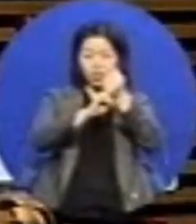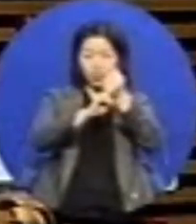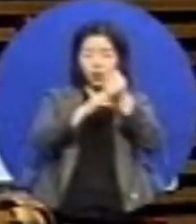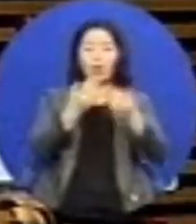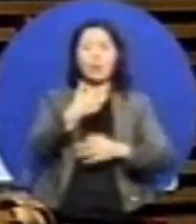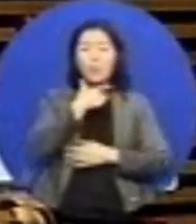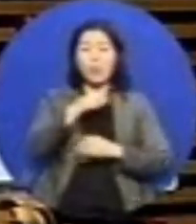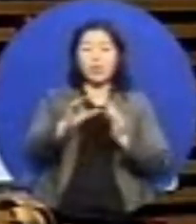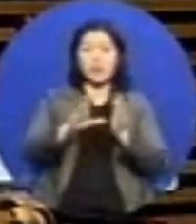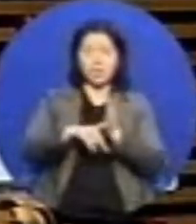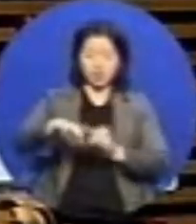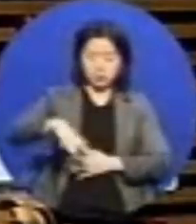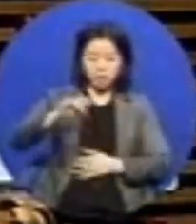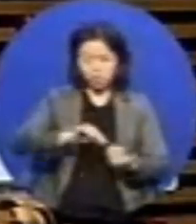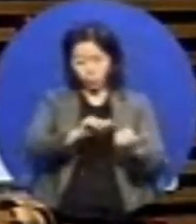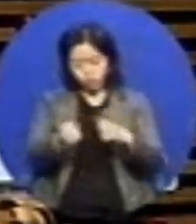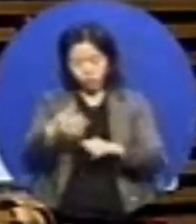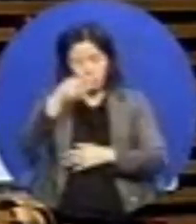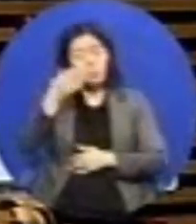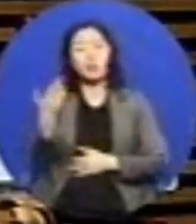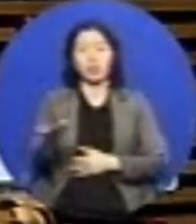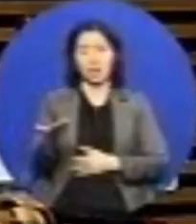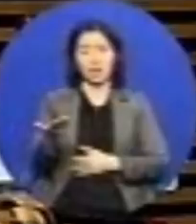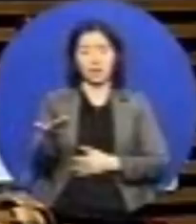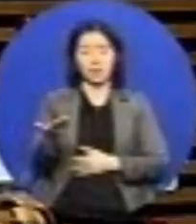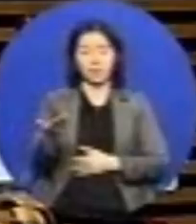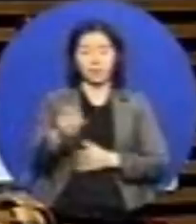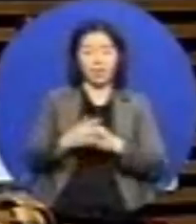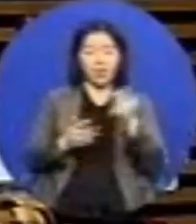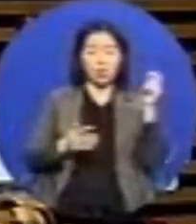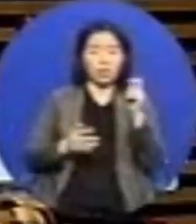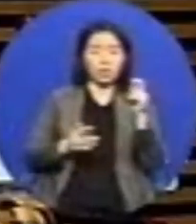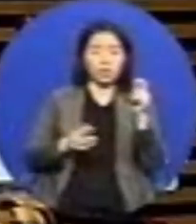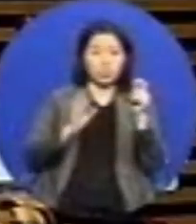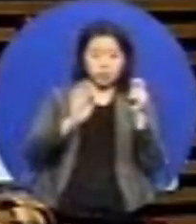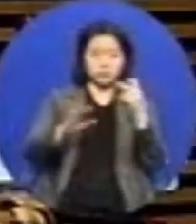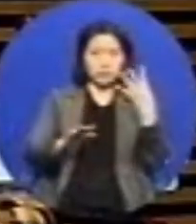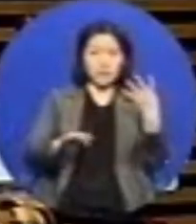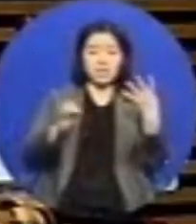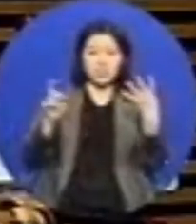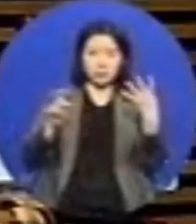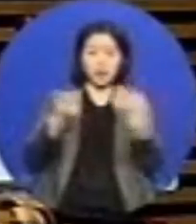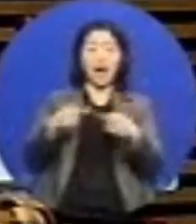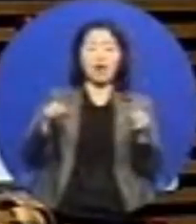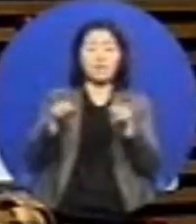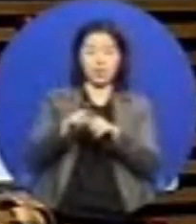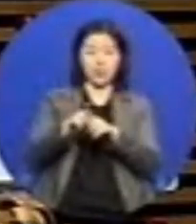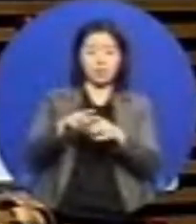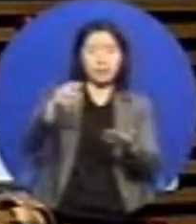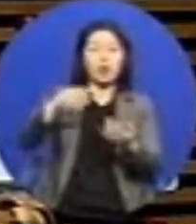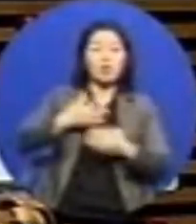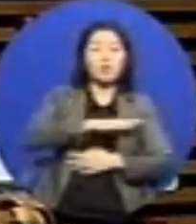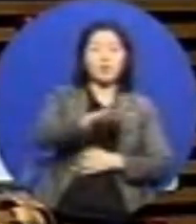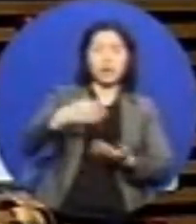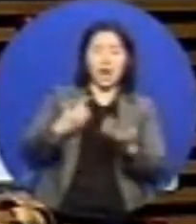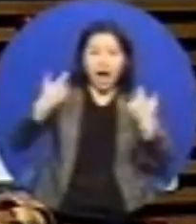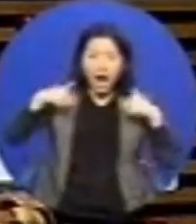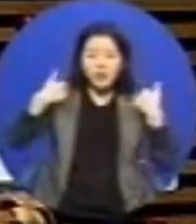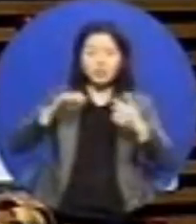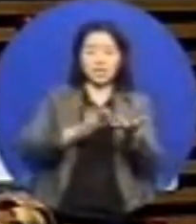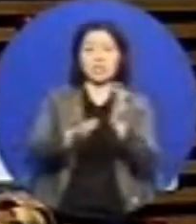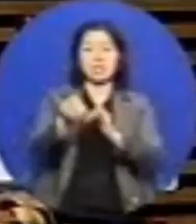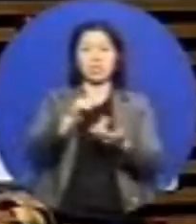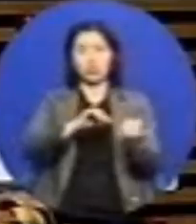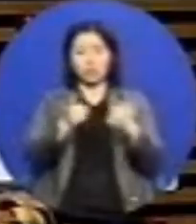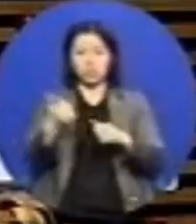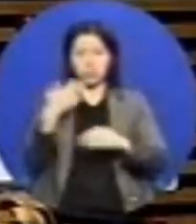거예요 고린도후서 4장 10절 말씀을 같이 있겠습니다 우리가 항상 예수의 죽음을 몸에